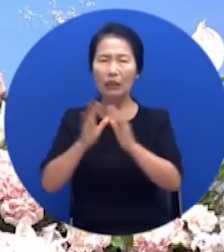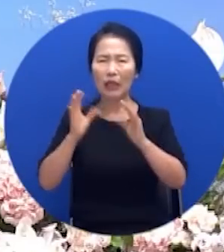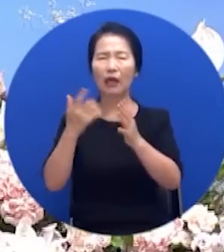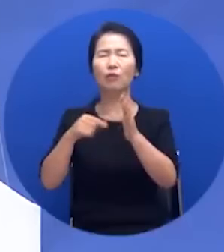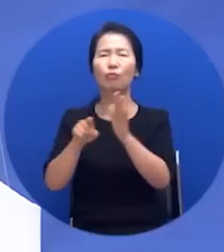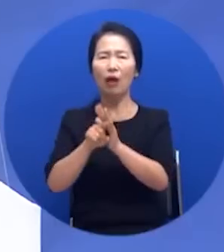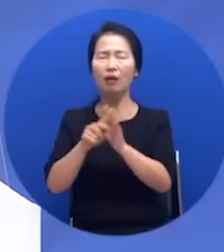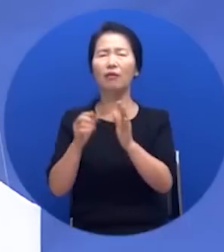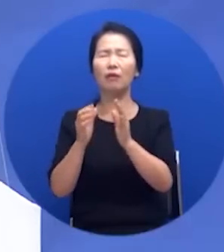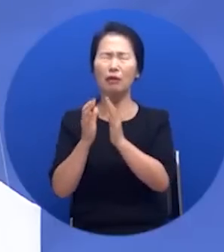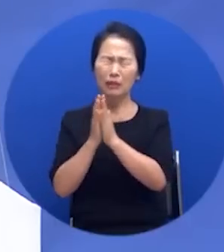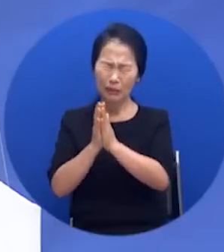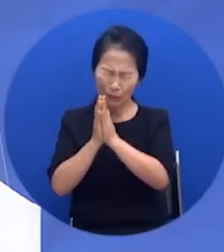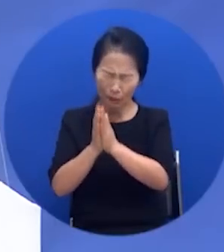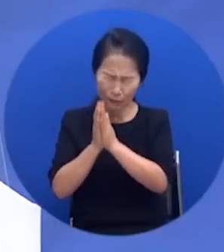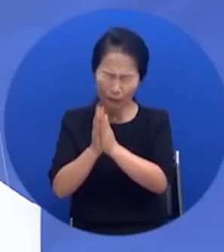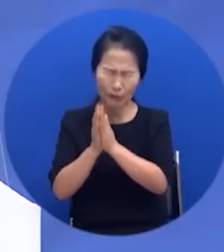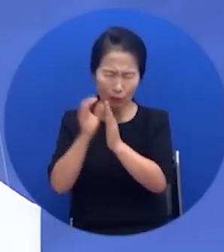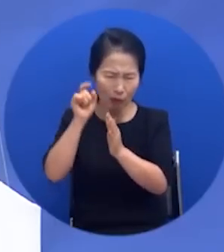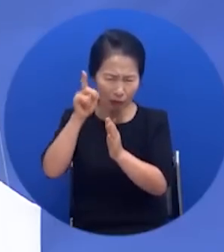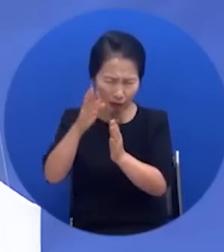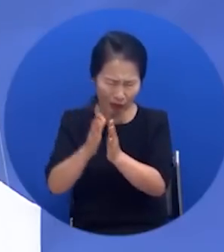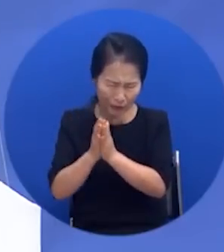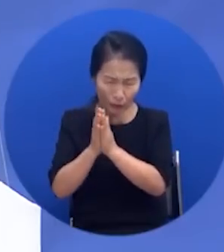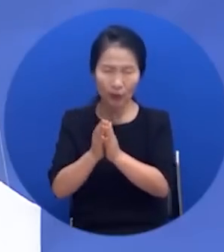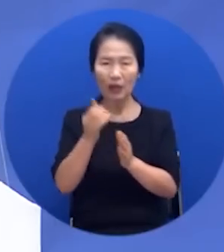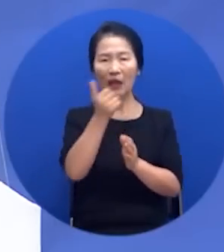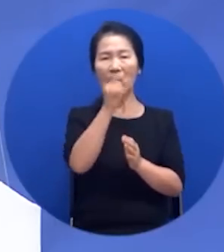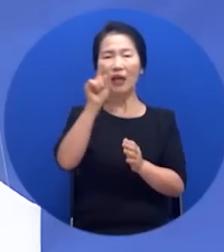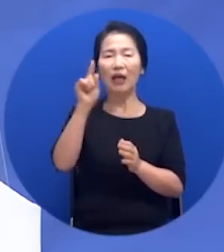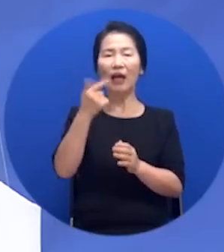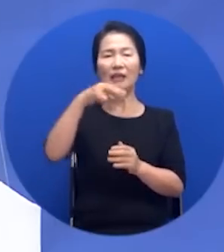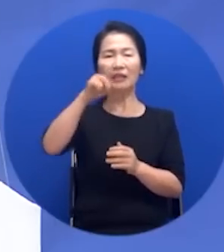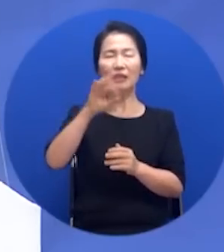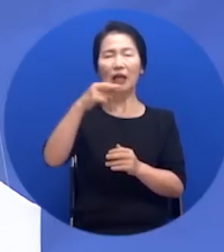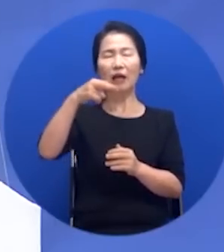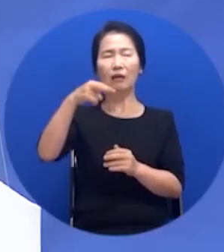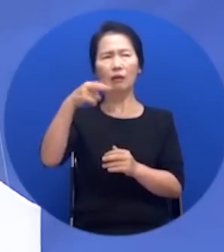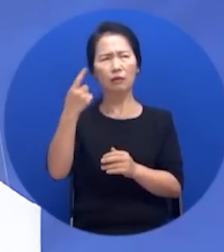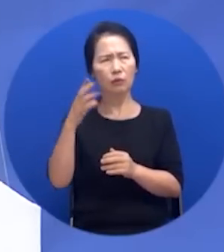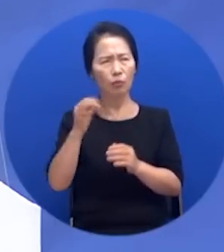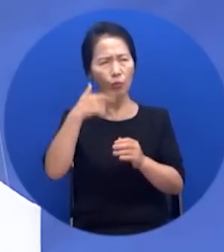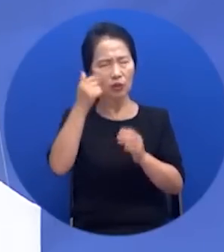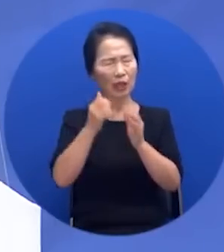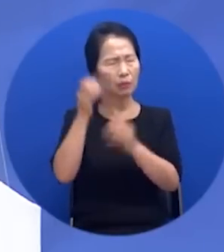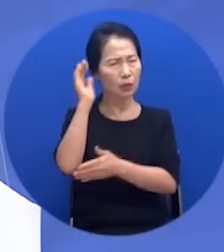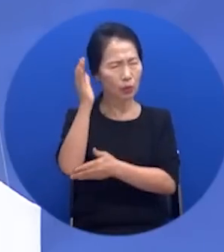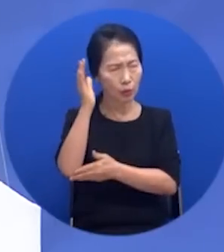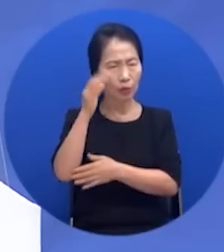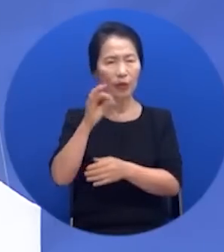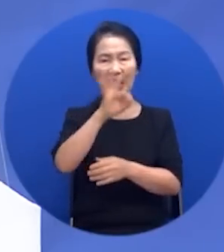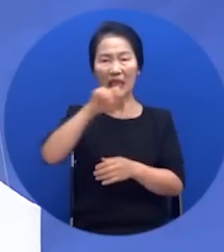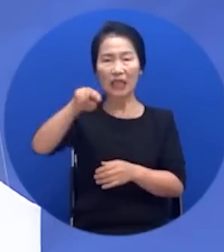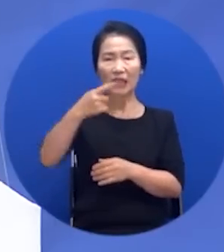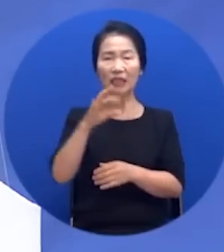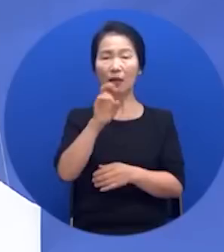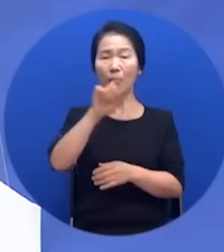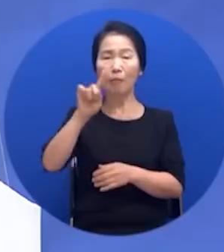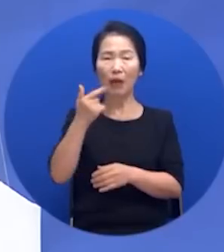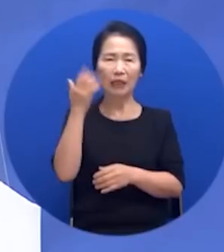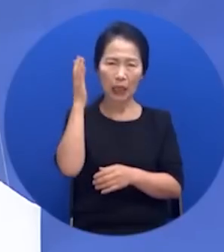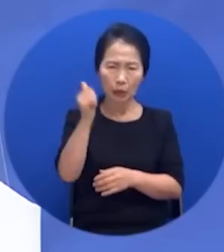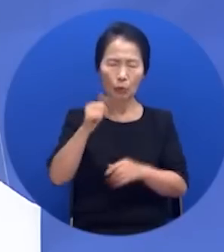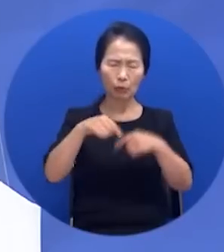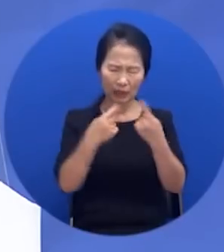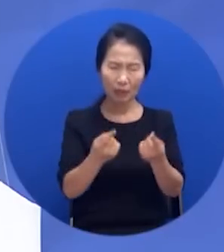겁니다. 기록에 따르면 한상동 목사님이 말씀을 전거했고 이승만 대통령이 참여했고